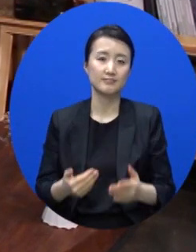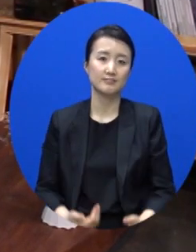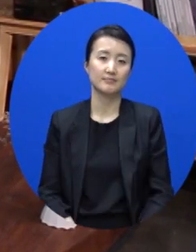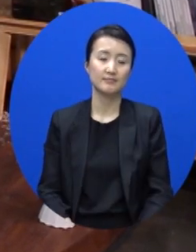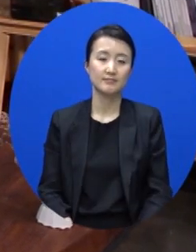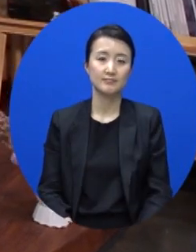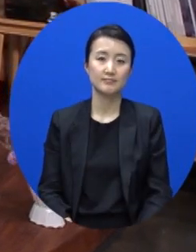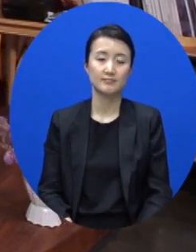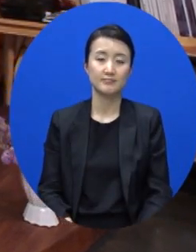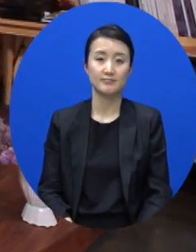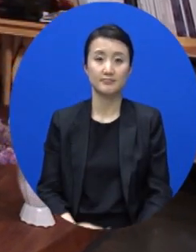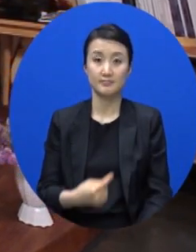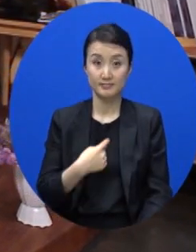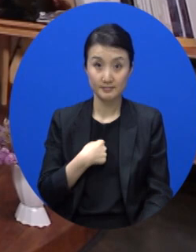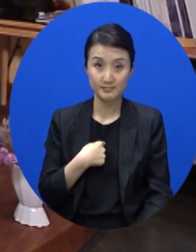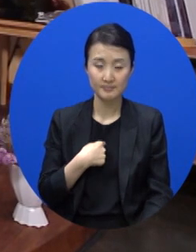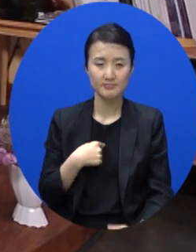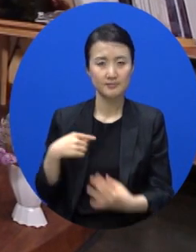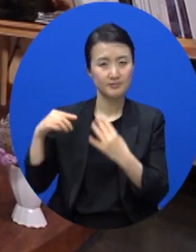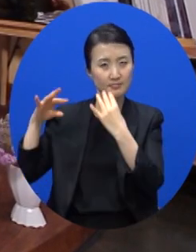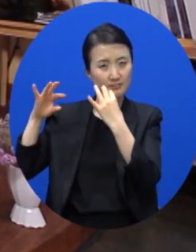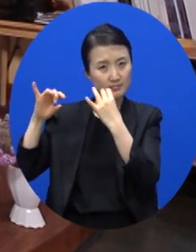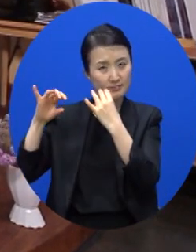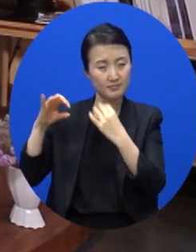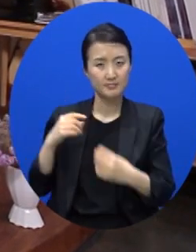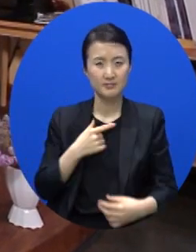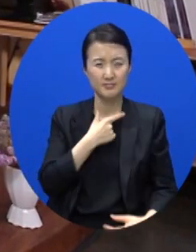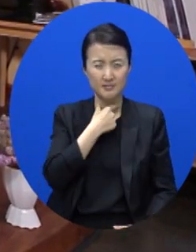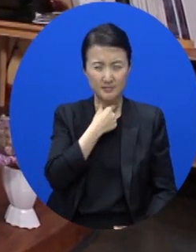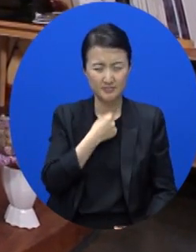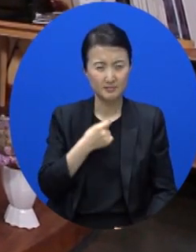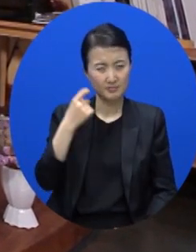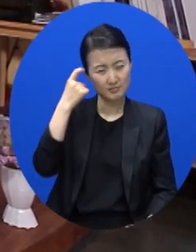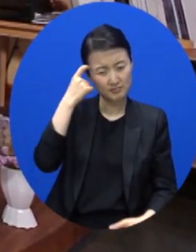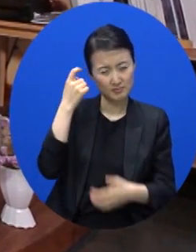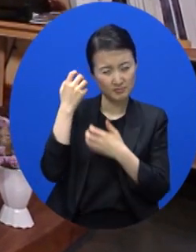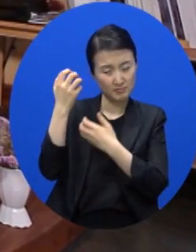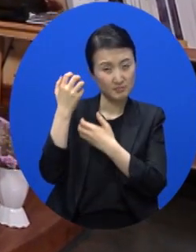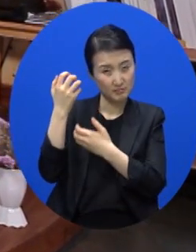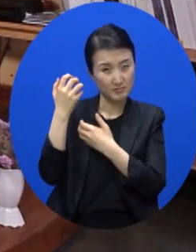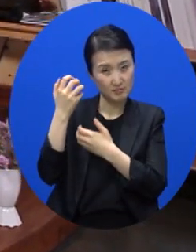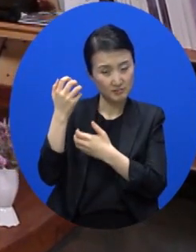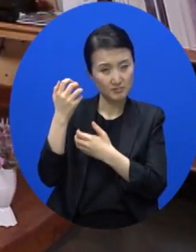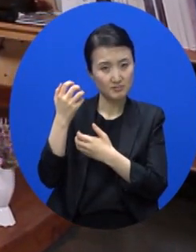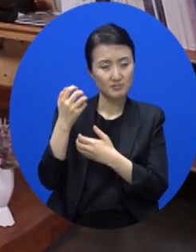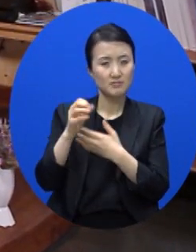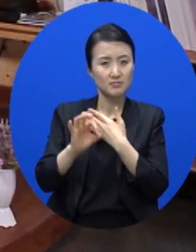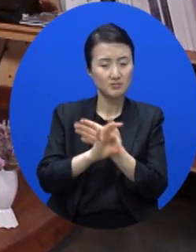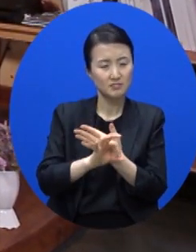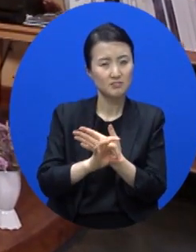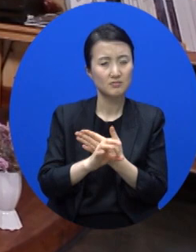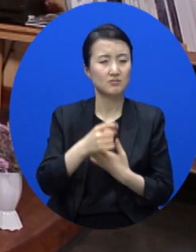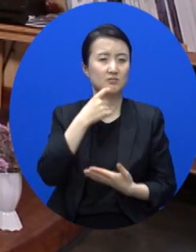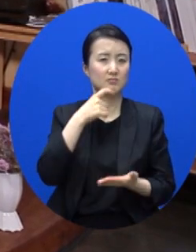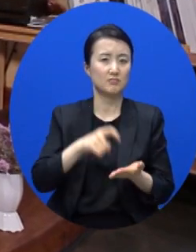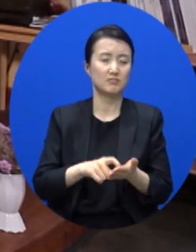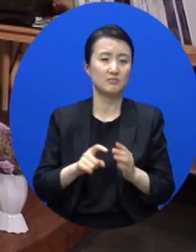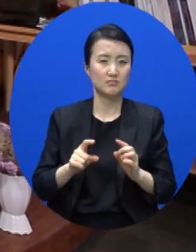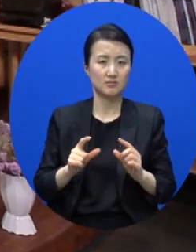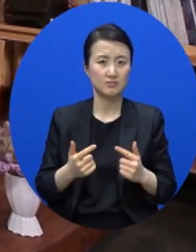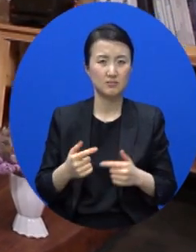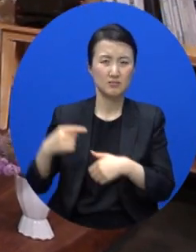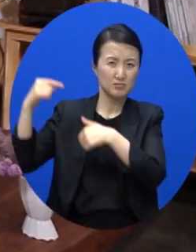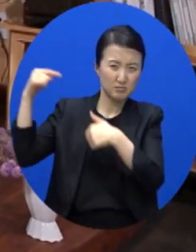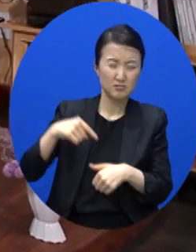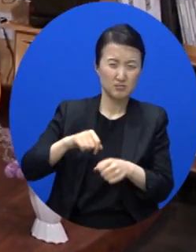사실 내가 대금을 해야 되겠다는 생각으로 한다면 굉장히 힘든 일이지만 내가 너무 좋아서